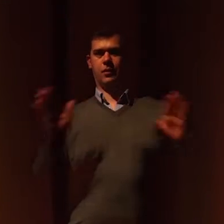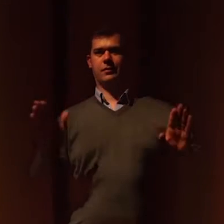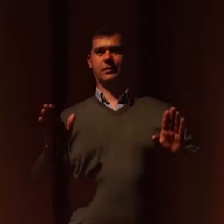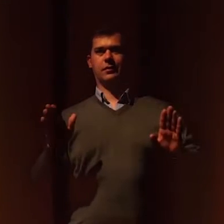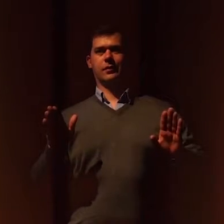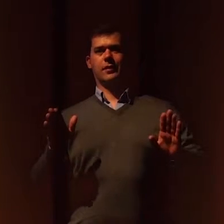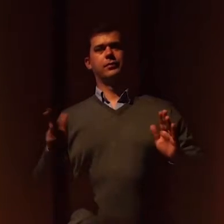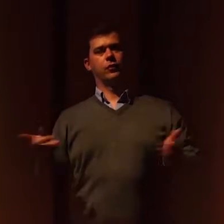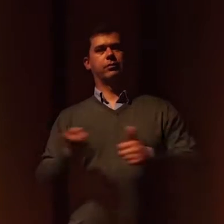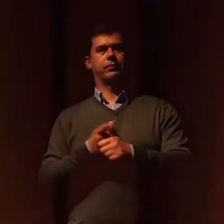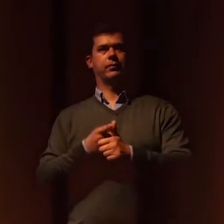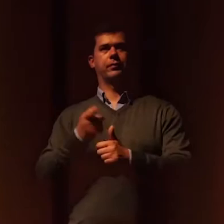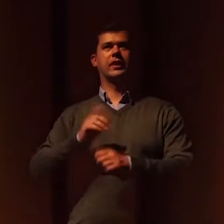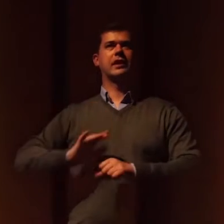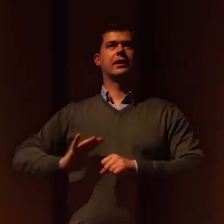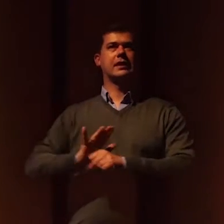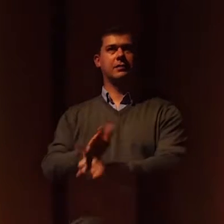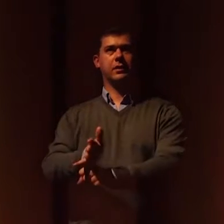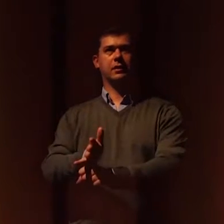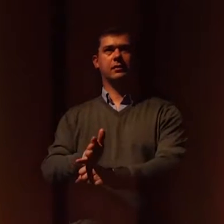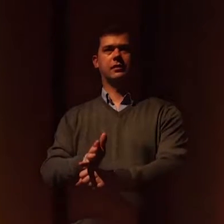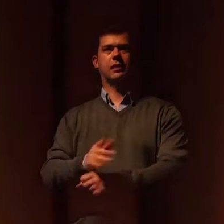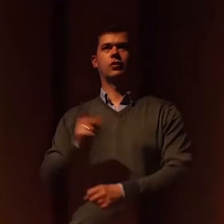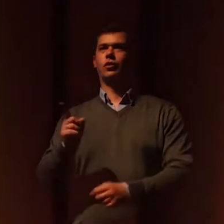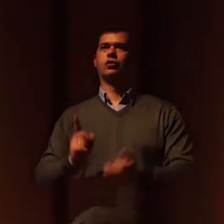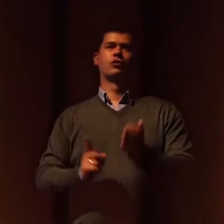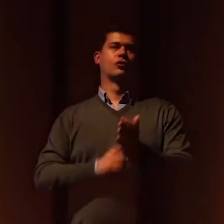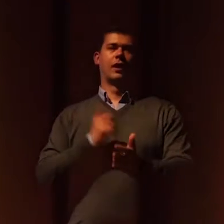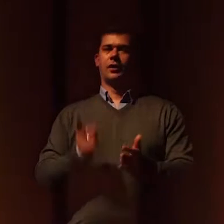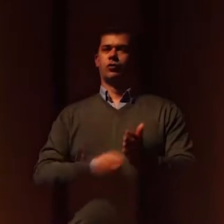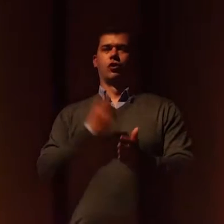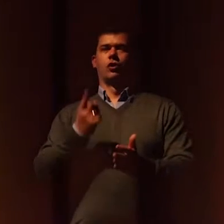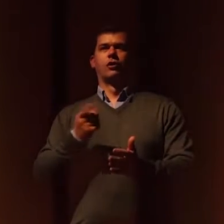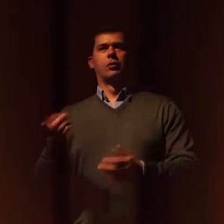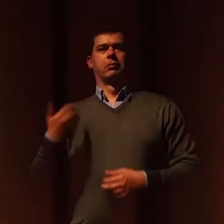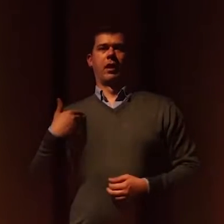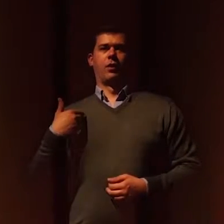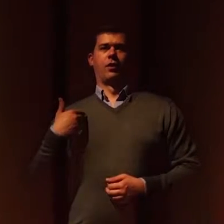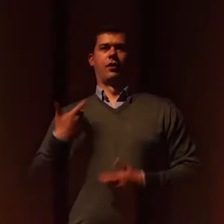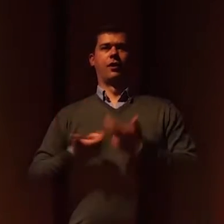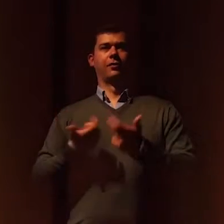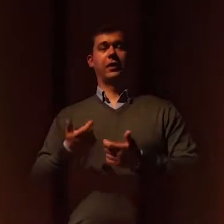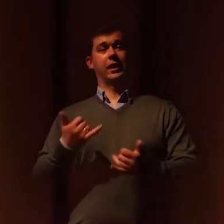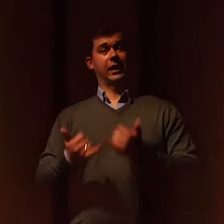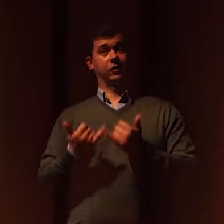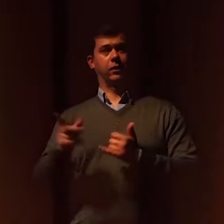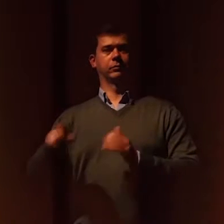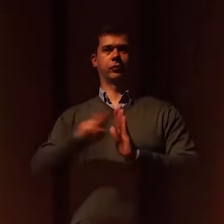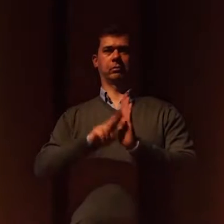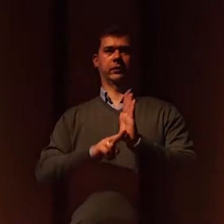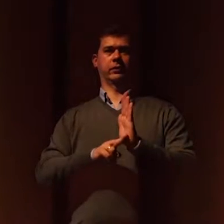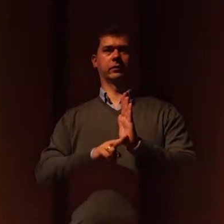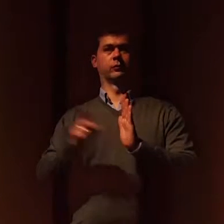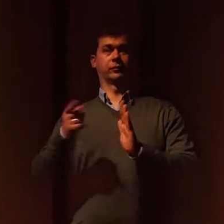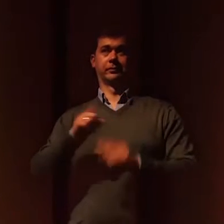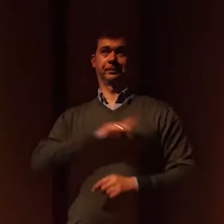że dyskryminacje często dyskryminacja często byłaby podejmowana gdyby jednak nie były jakieś